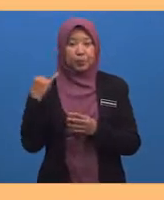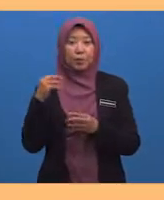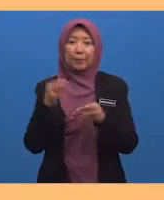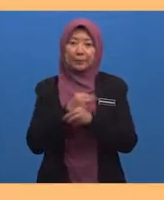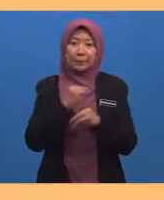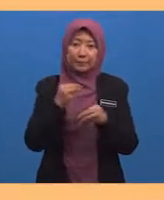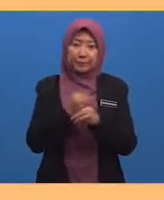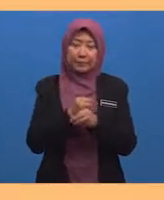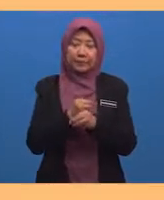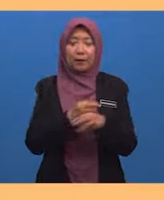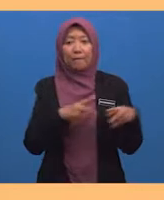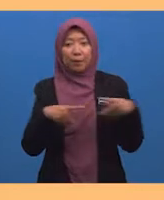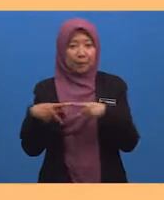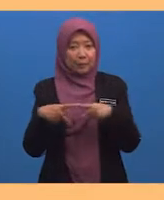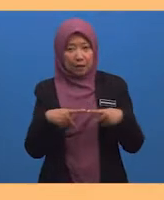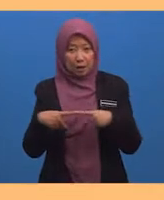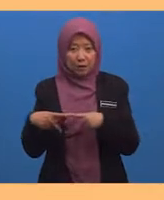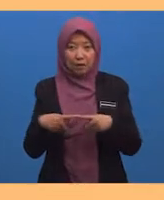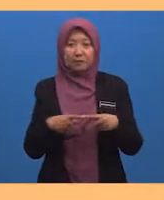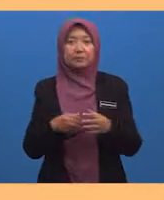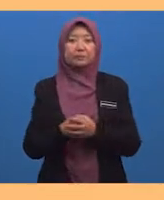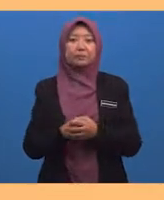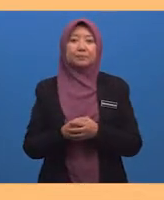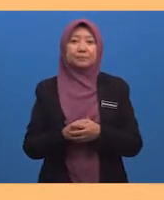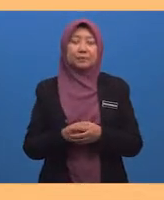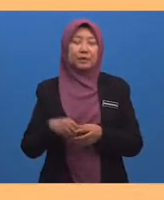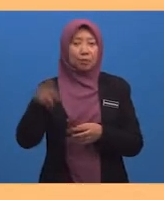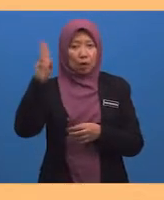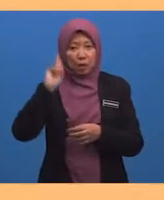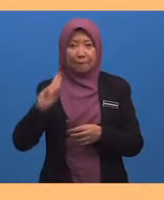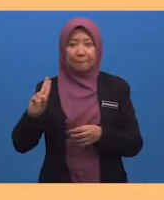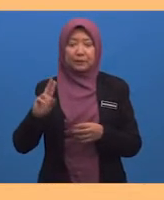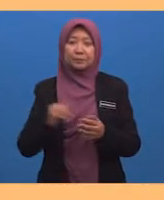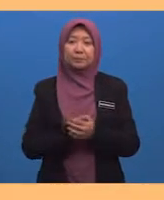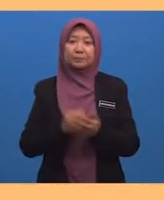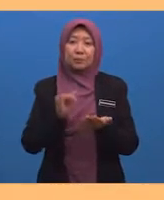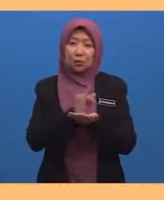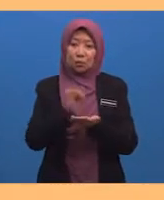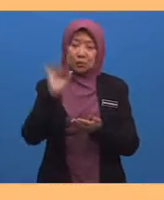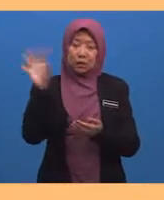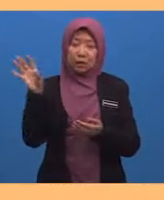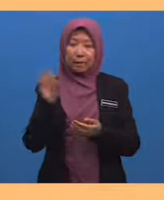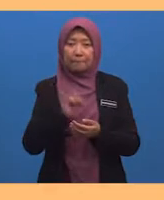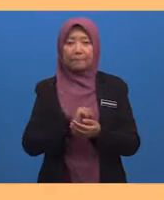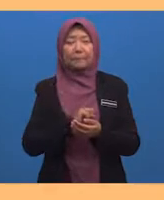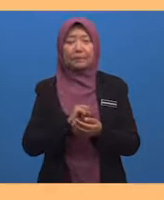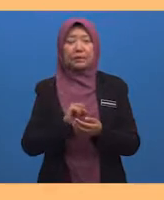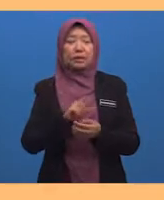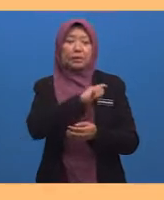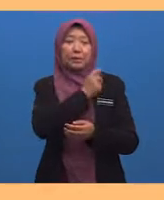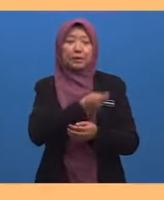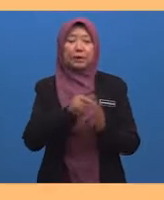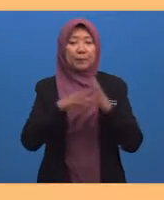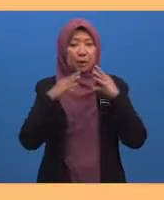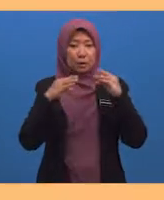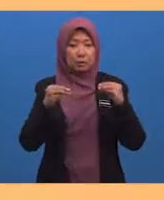Fakulti Ilmu Peperangan dan Fakulti Ilmu Akal. Institusi ini mengambil tenaga pengajar yang terdiri